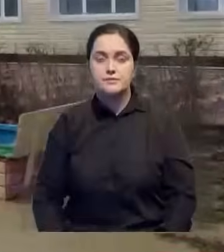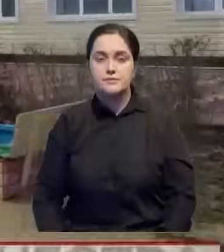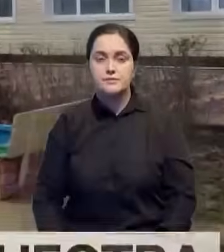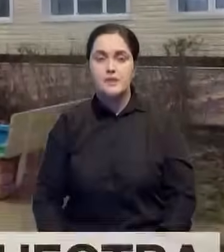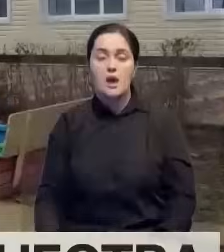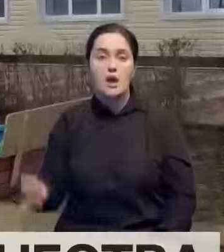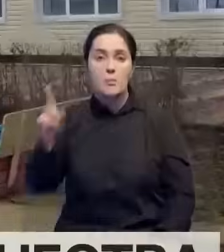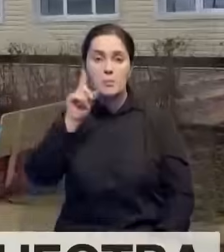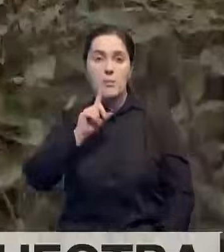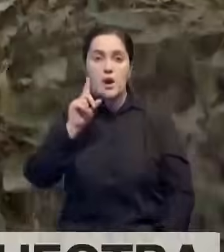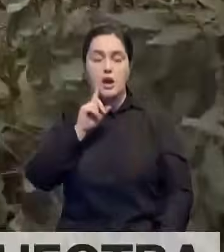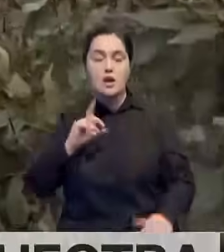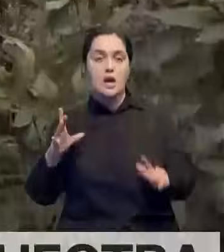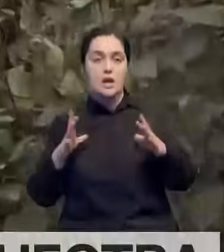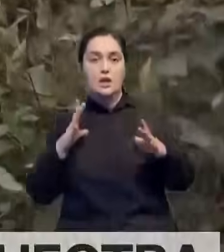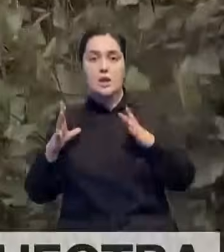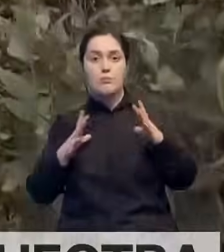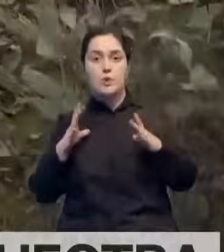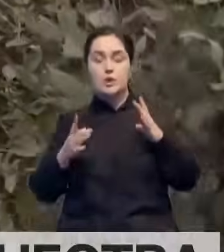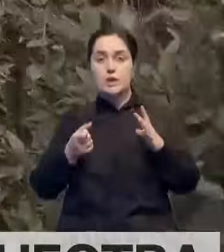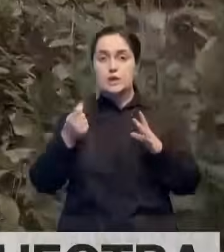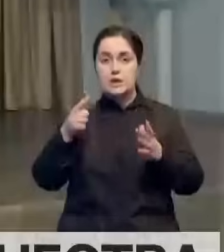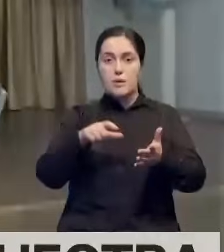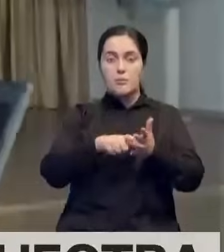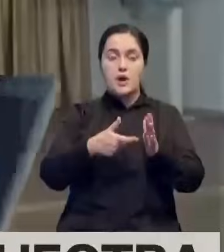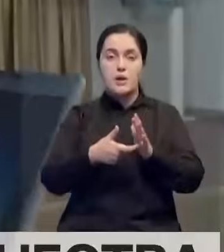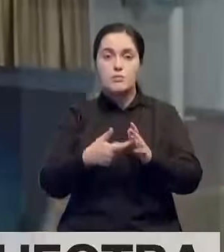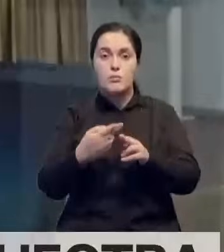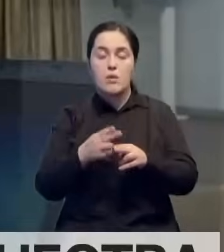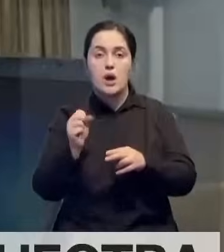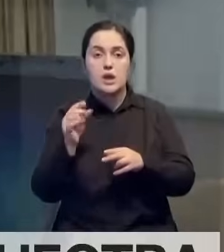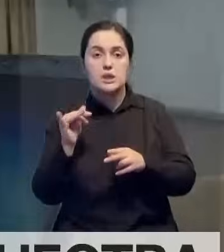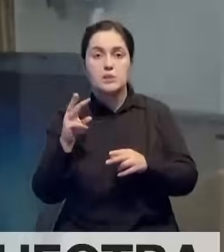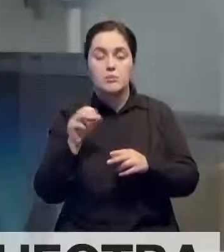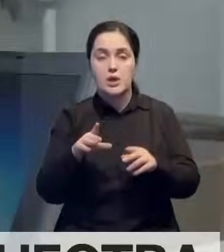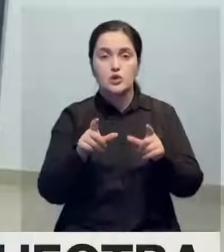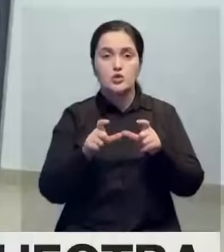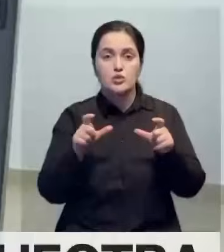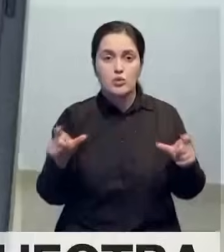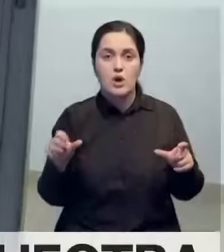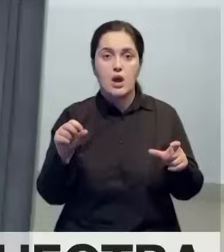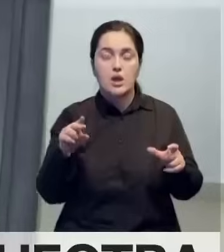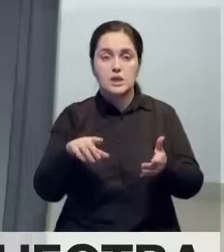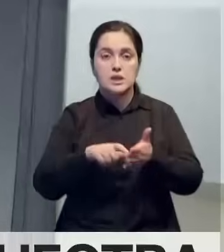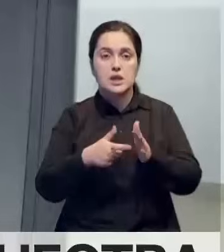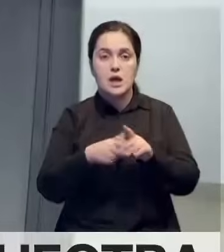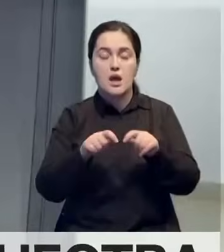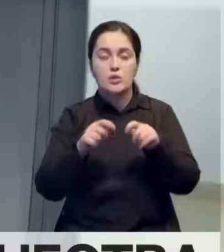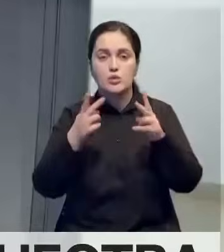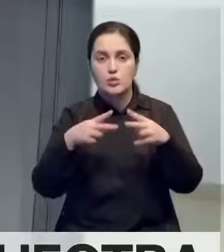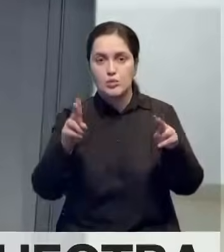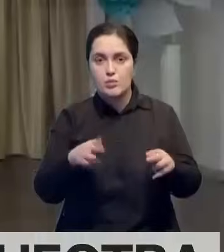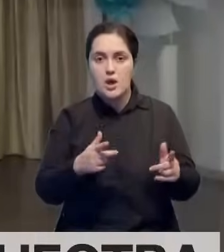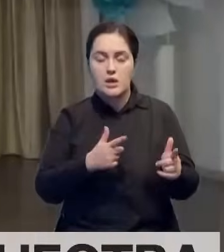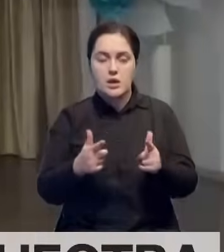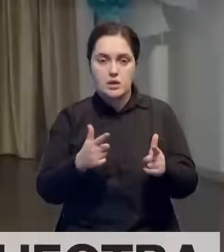Пока сельские таланты репетируют в нескольких помещениях, в арендованных кабинетах акимата и в школьном актовом зале. К открытию клуба готовят